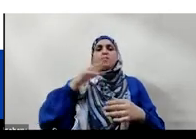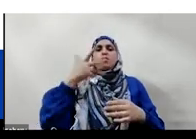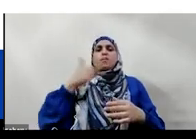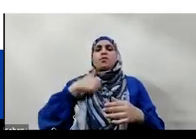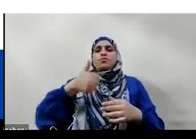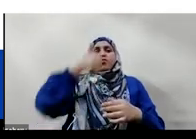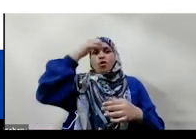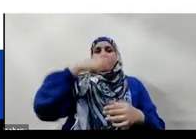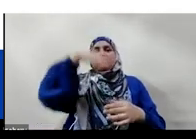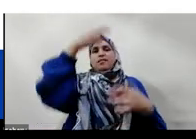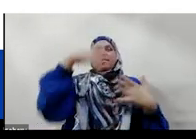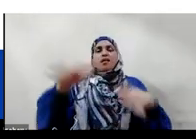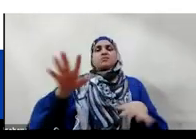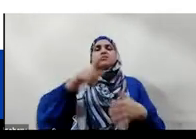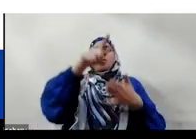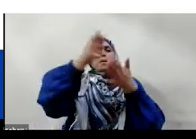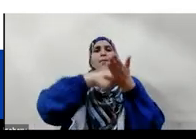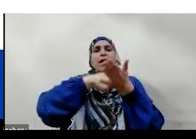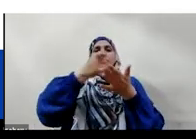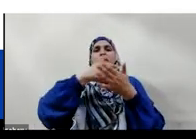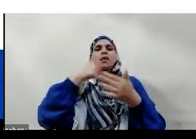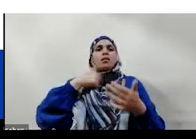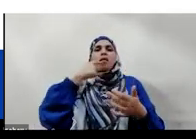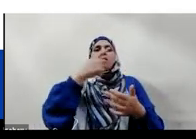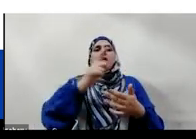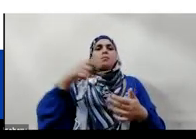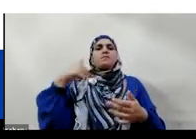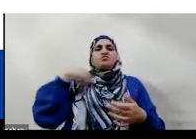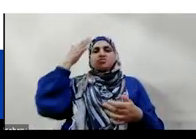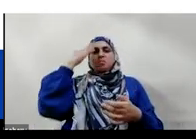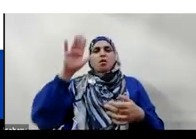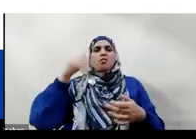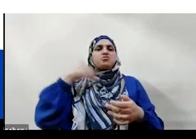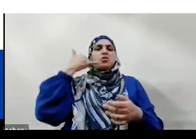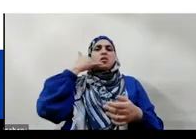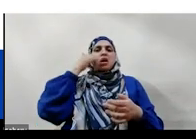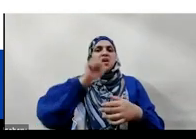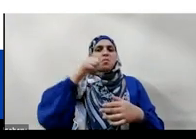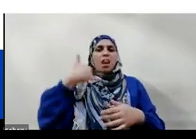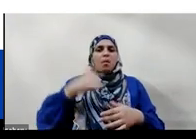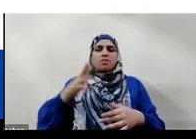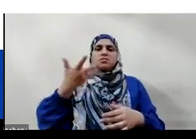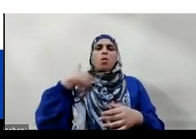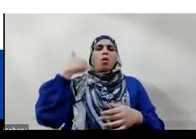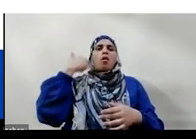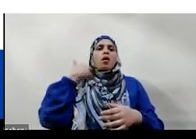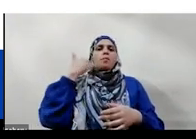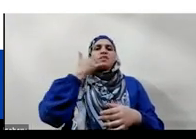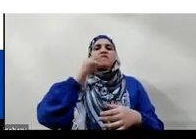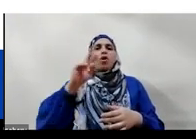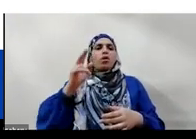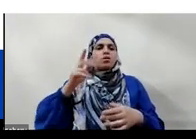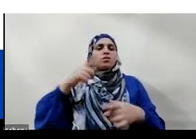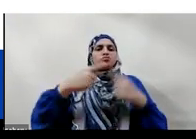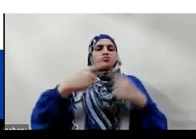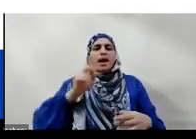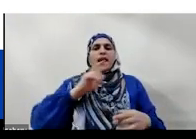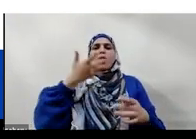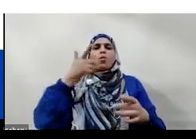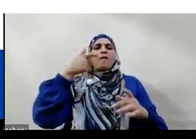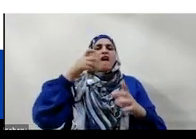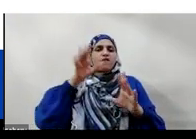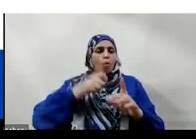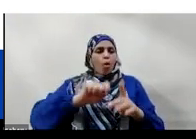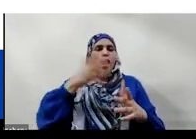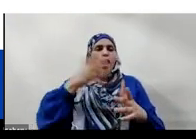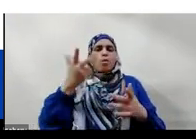المنحة، يترشح مثلا او يتاهل لمرحلة المقابلات الشخصية، الهيئة تتواصل معاه عن طريق الايميل وعن طريق التليفون